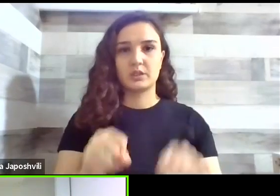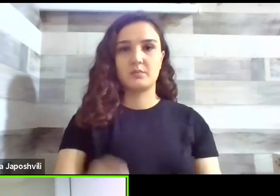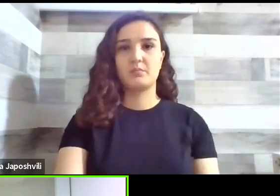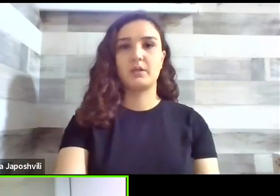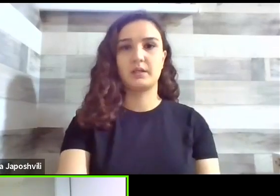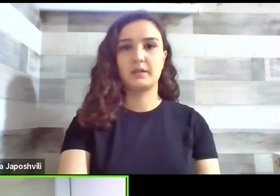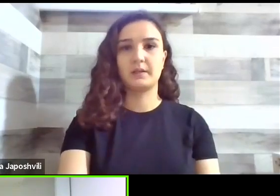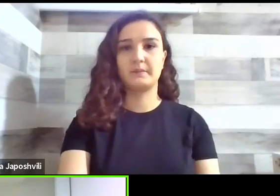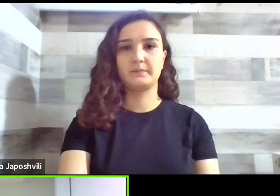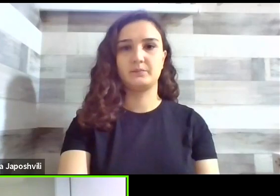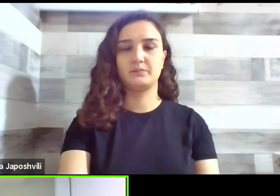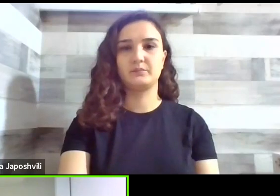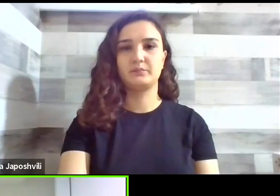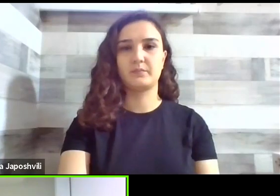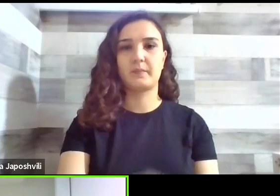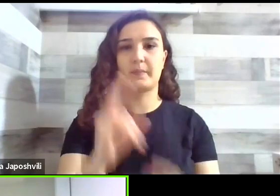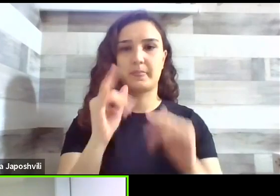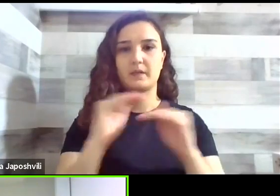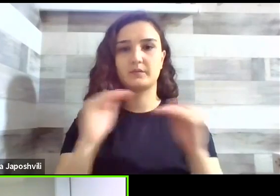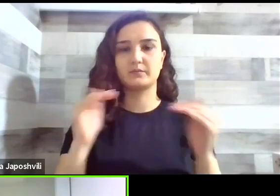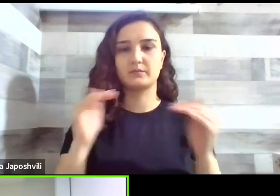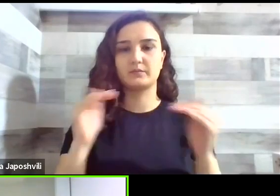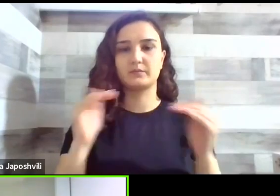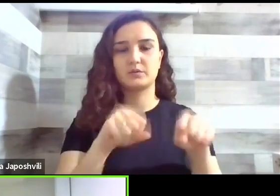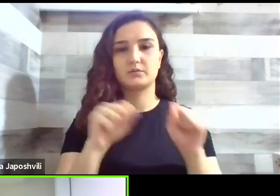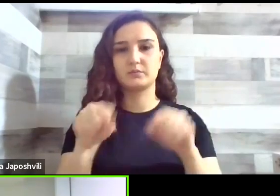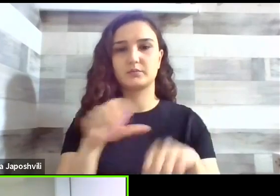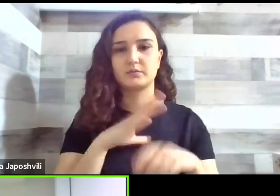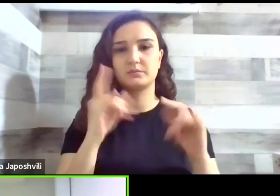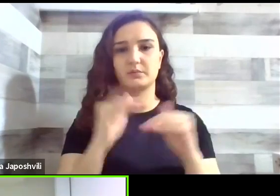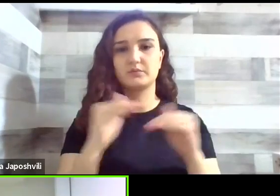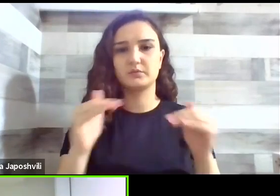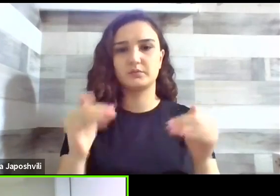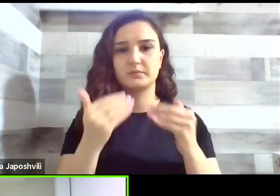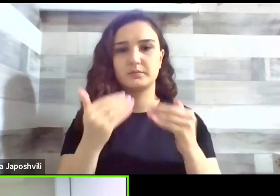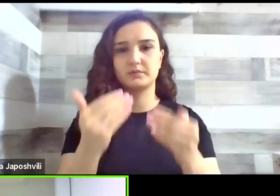გამხდარიყო ბავშვებისთვის, შეზღუდული შესაძლებლობის მქონე ბავშვებისთვის